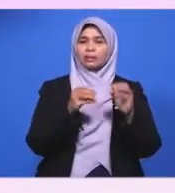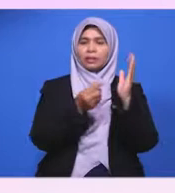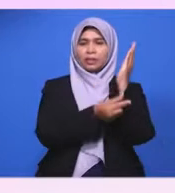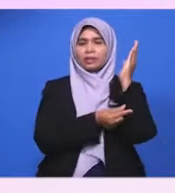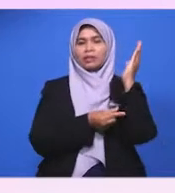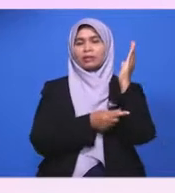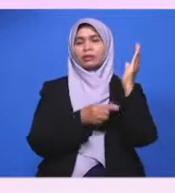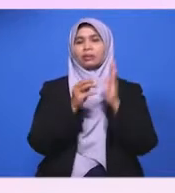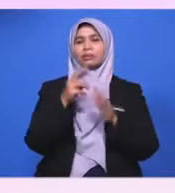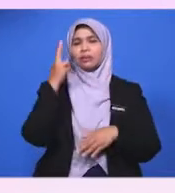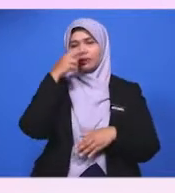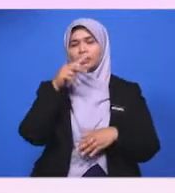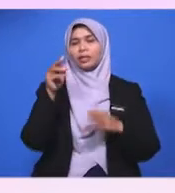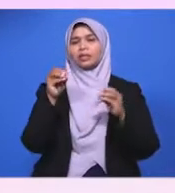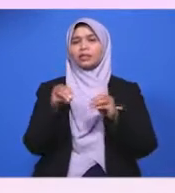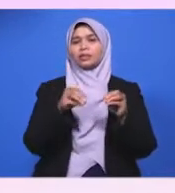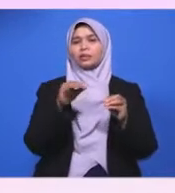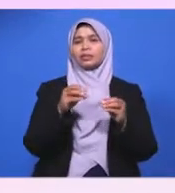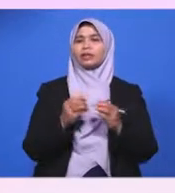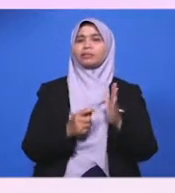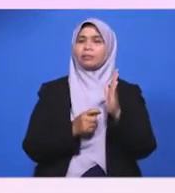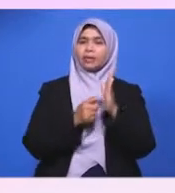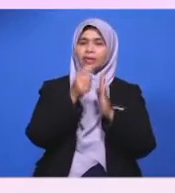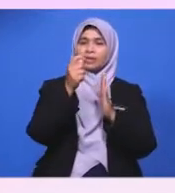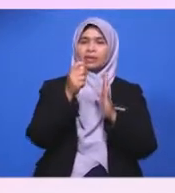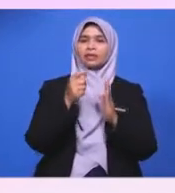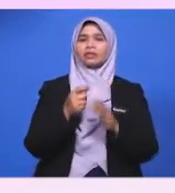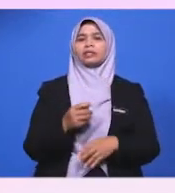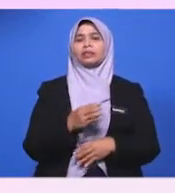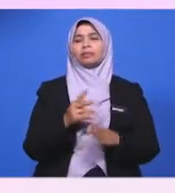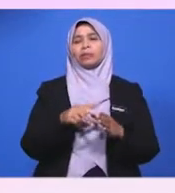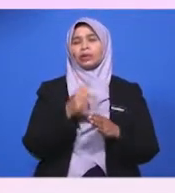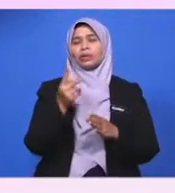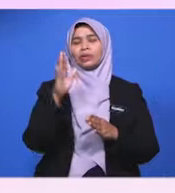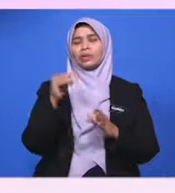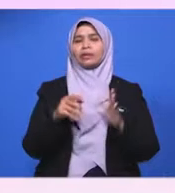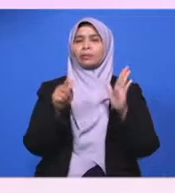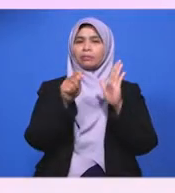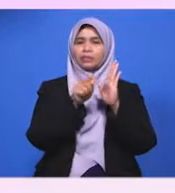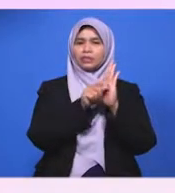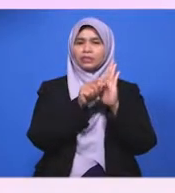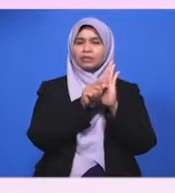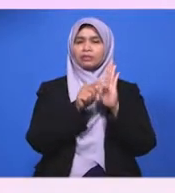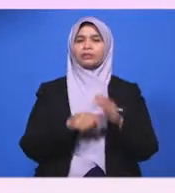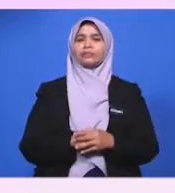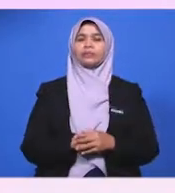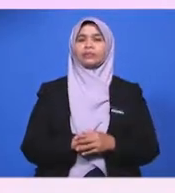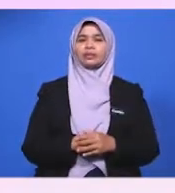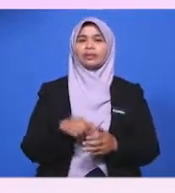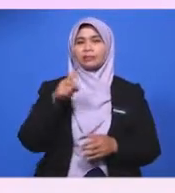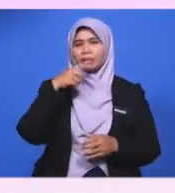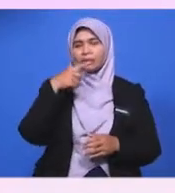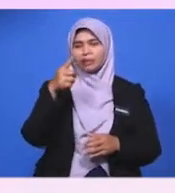getah merupakan tanaman yang mengalami peningkatan pengeluaran yang positif.